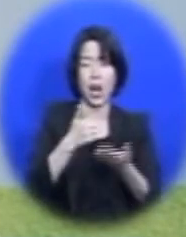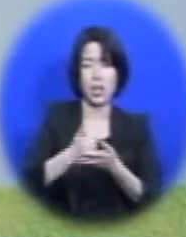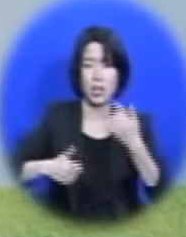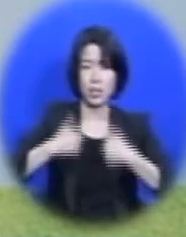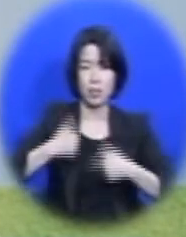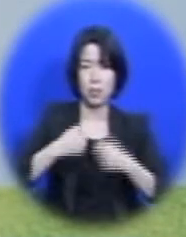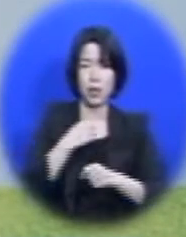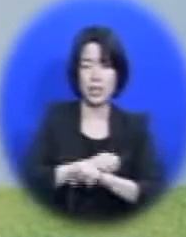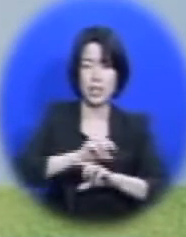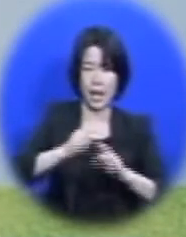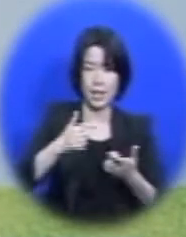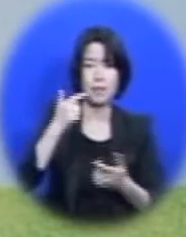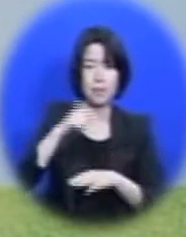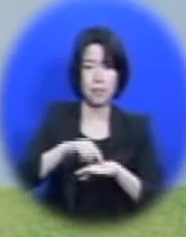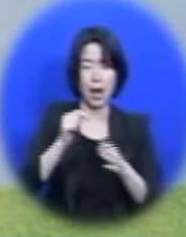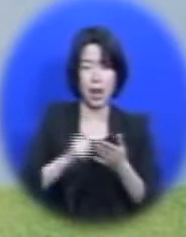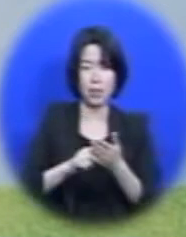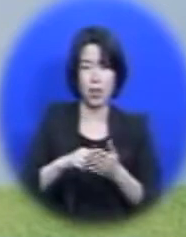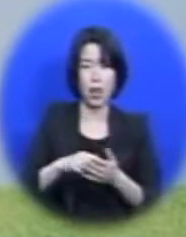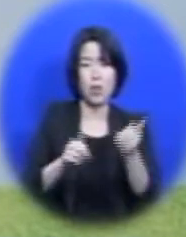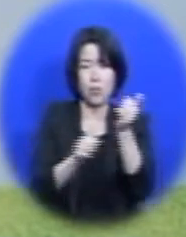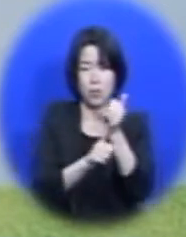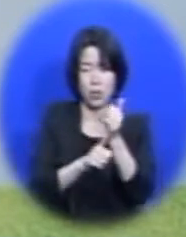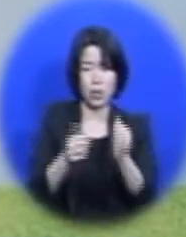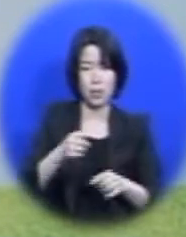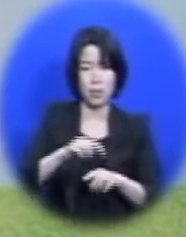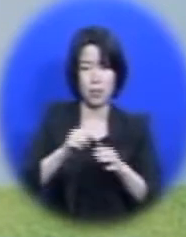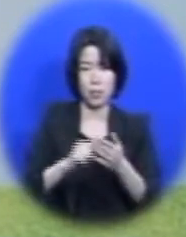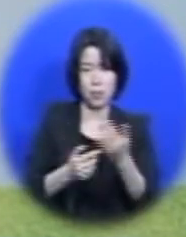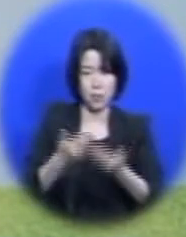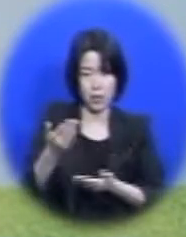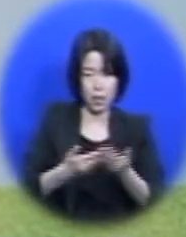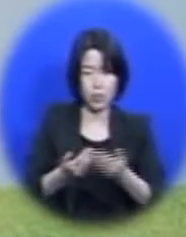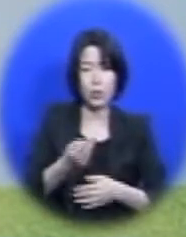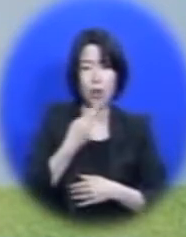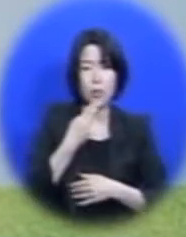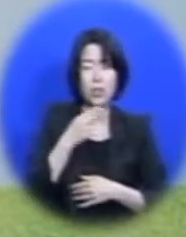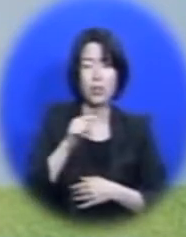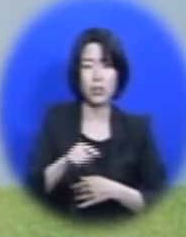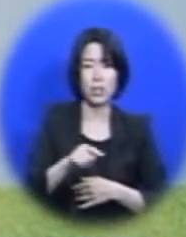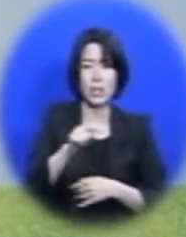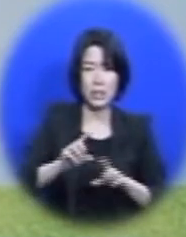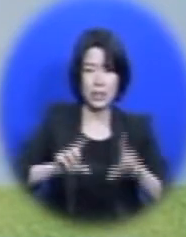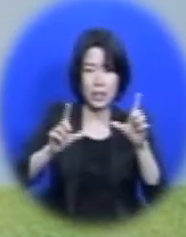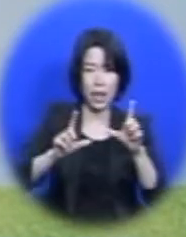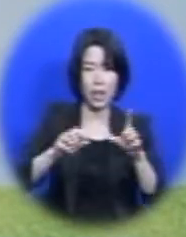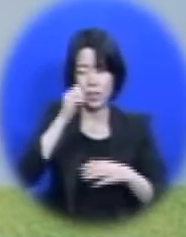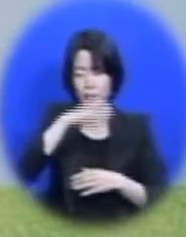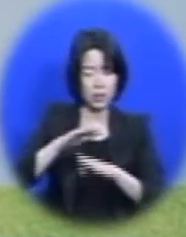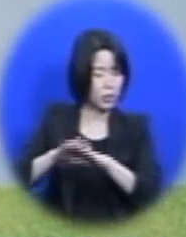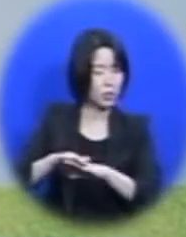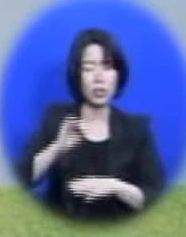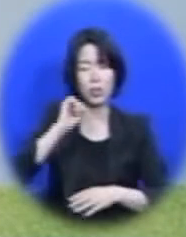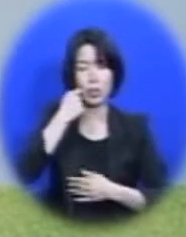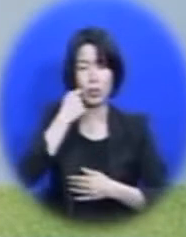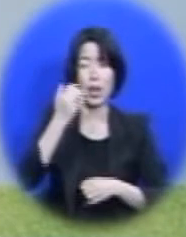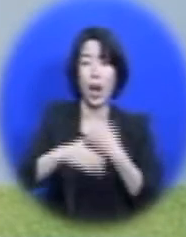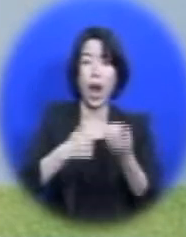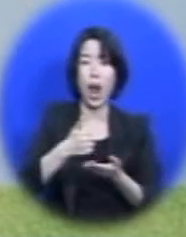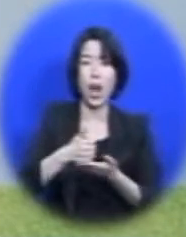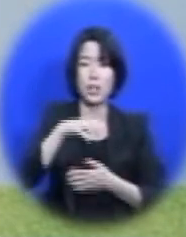기뻐하지 않는 마음, 목사님들과 나눌 수 없는 그런 마음의 상태는 그날 지나갈 수가 없었어요. 하나님 앞에 다시